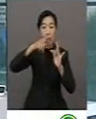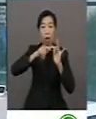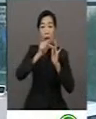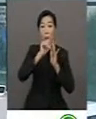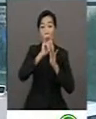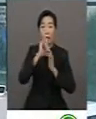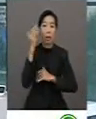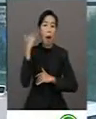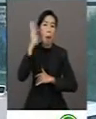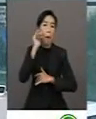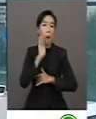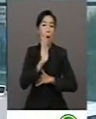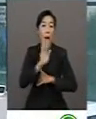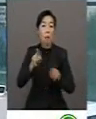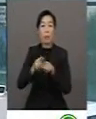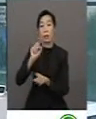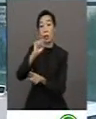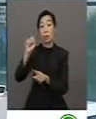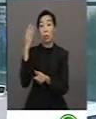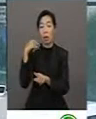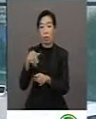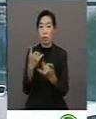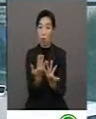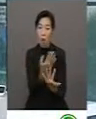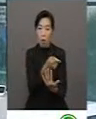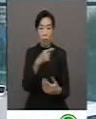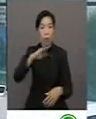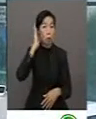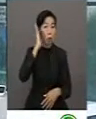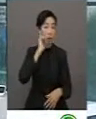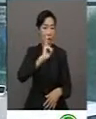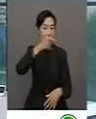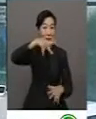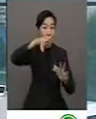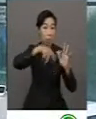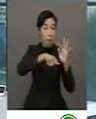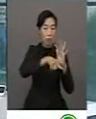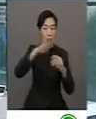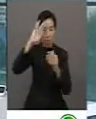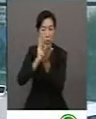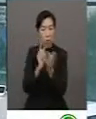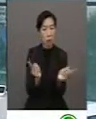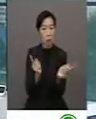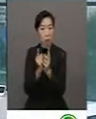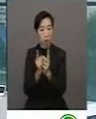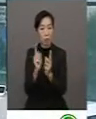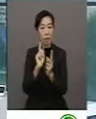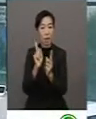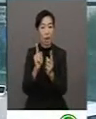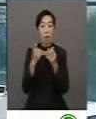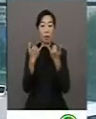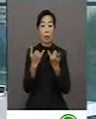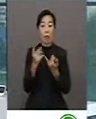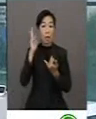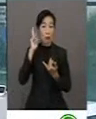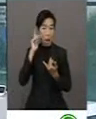อนนี้ทางเจ้าตำรวจก็รอข้อมูลว่าคุณไผ่จะเข้ามาให้ข้อมูลเกี่ยวกับประเด็นนี้อย่างไรแล้ววันนี้แหละครับคุณชนิชารอดกันภัยของเร